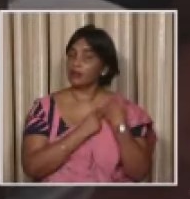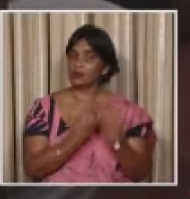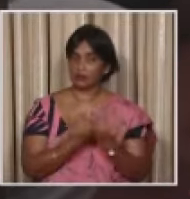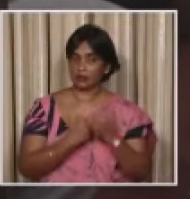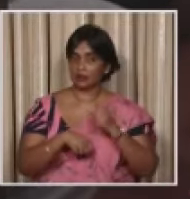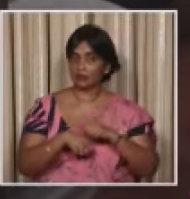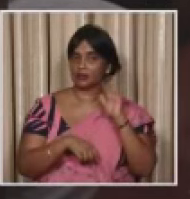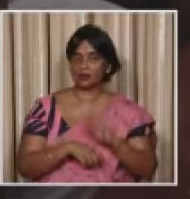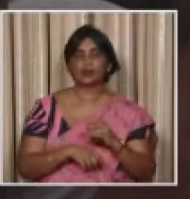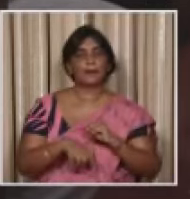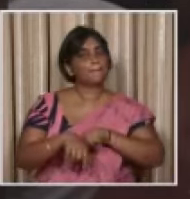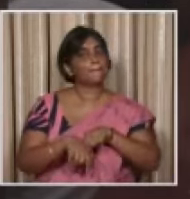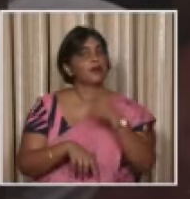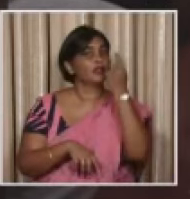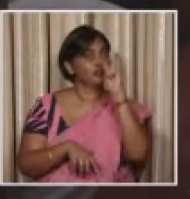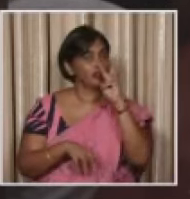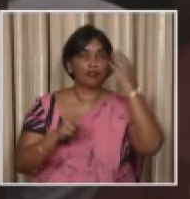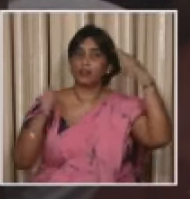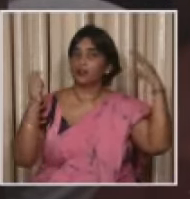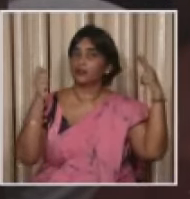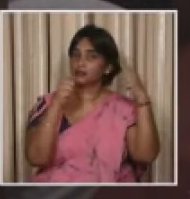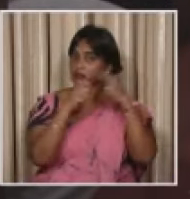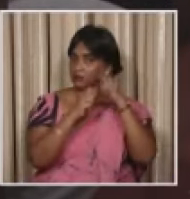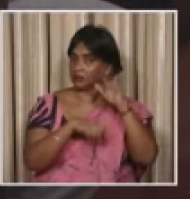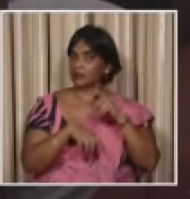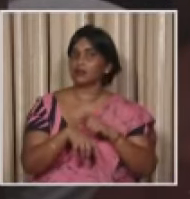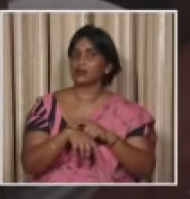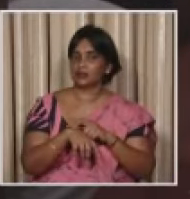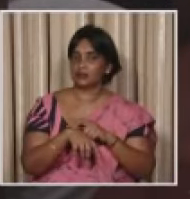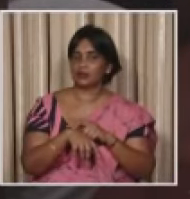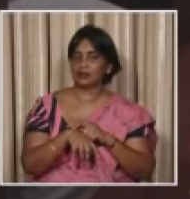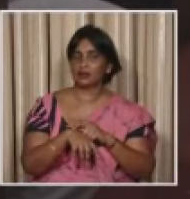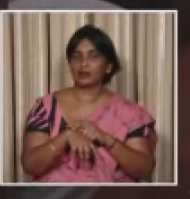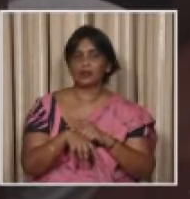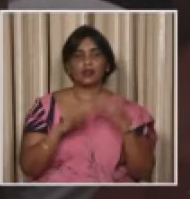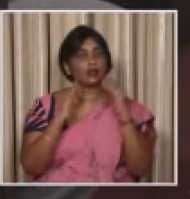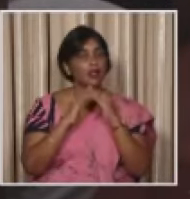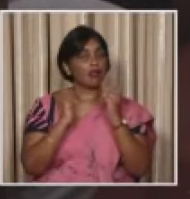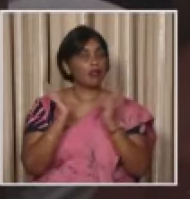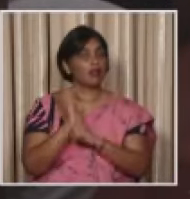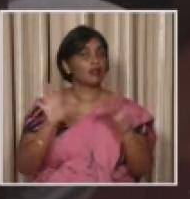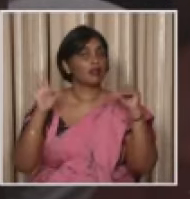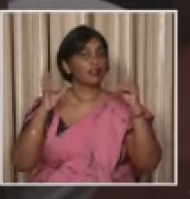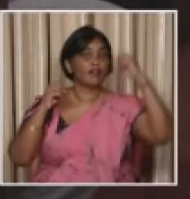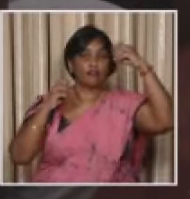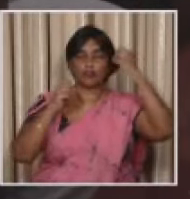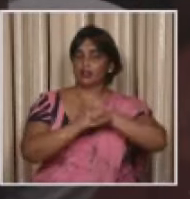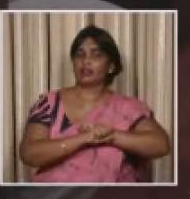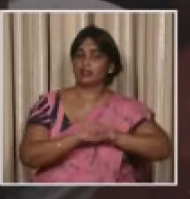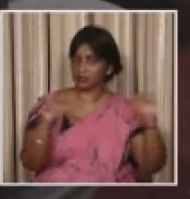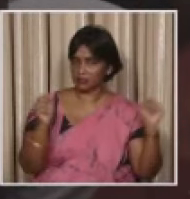අවස්ථාවේ පැය 13ක් විදුලිය කප්පාදුවක් වෙලා තියෙන වෙලාවේ නිවාස ලක්ෂ 70කට විදුලිය නැතුව